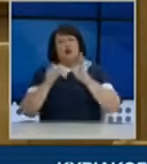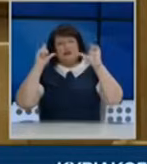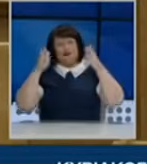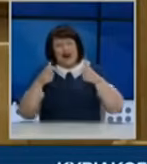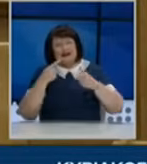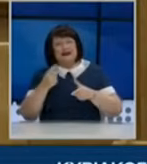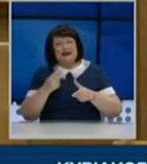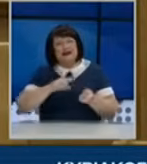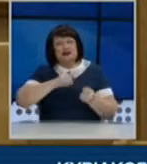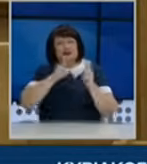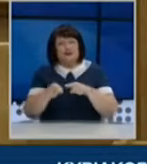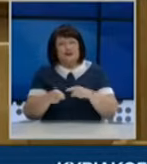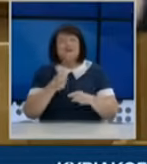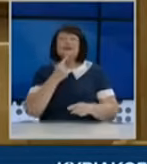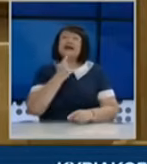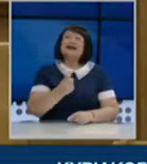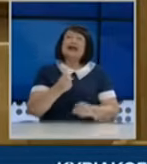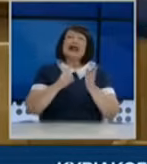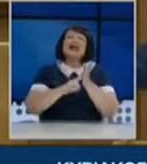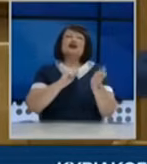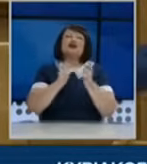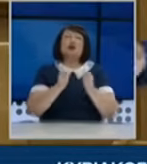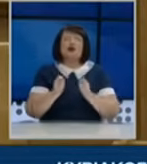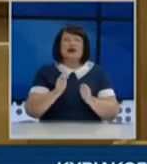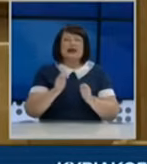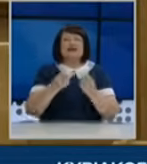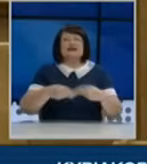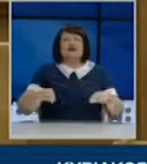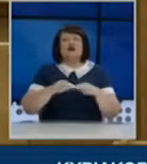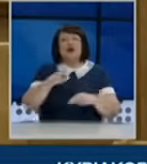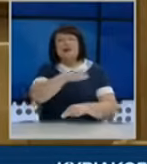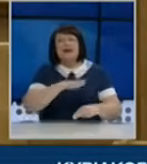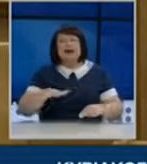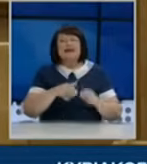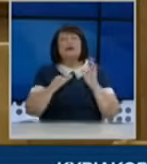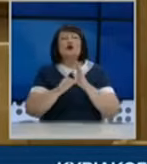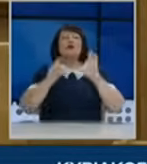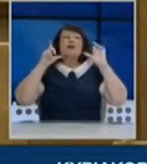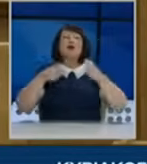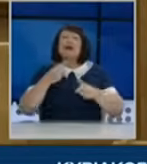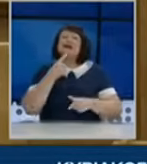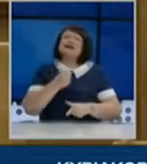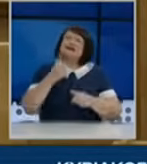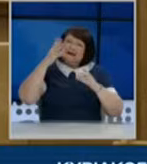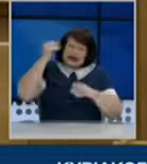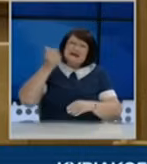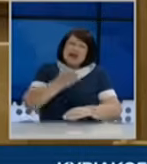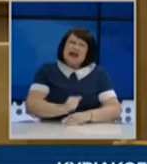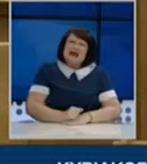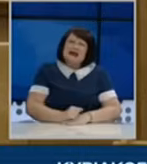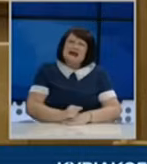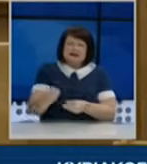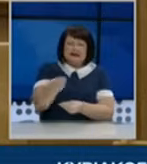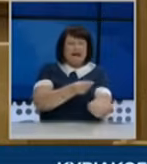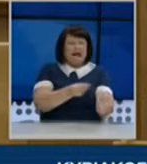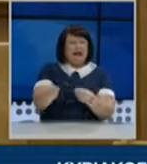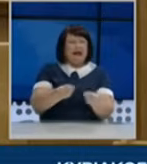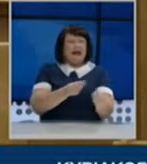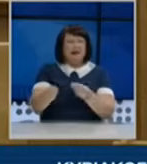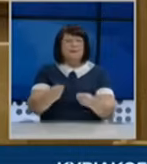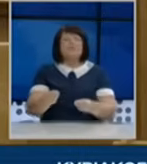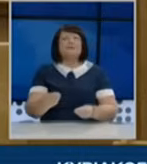αντίδωρο της Αγγελαροπούλου για την τροπολογία απόφαση του ΣΤΕ αυτή ήταν η Προεδρία της Δημοκρατίας. Τα ξεχάσαμε, πήρε αντίδωρο γιατί οι